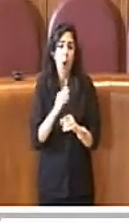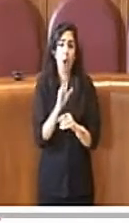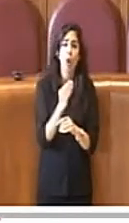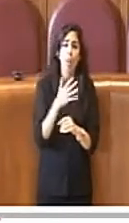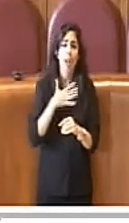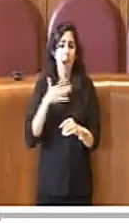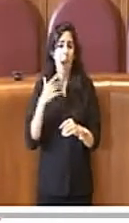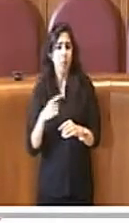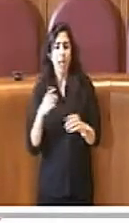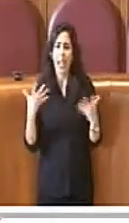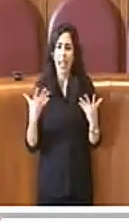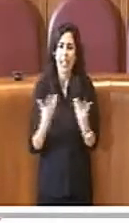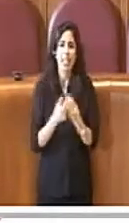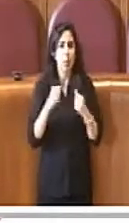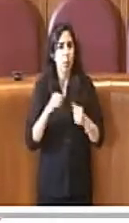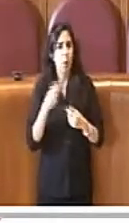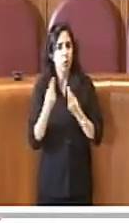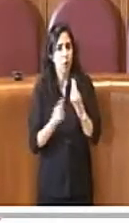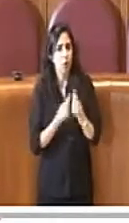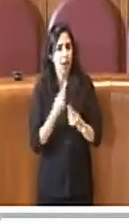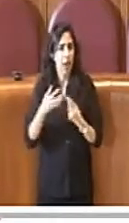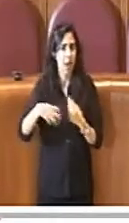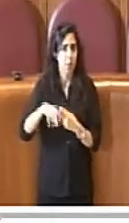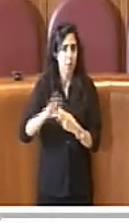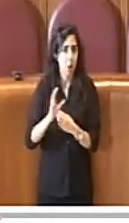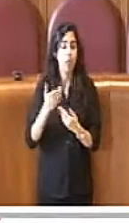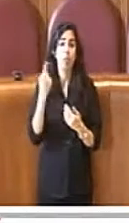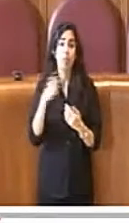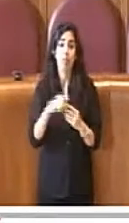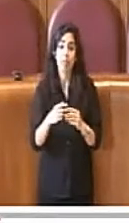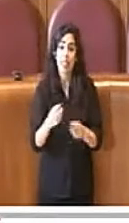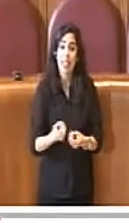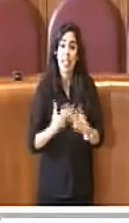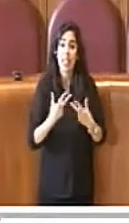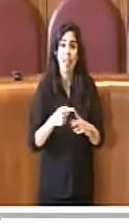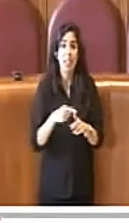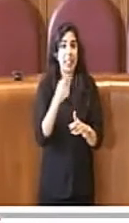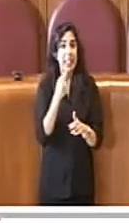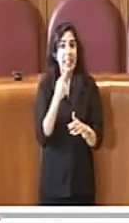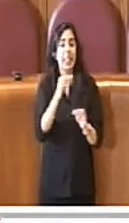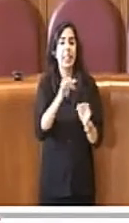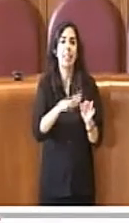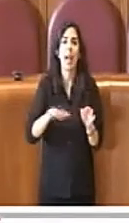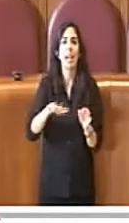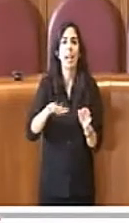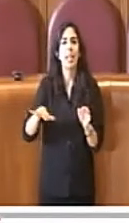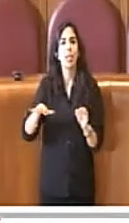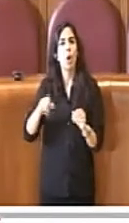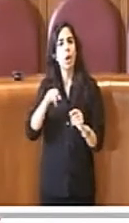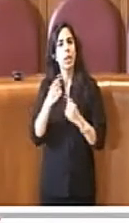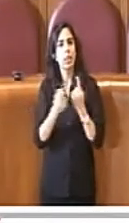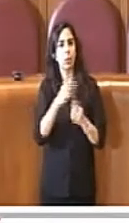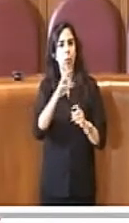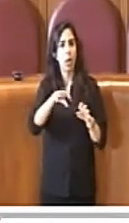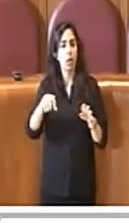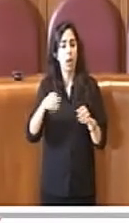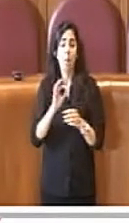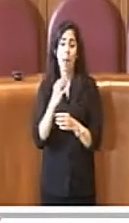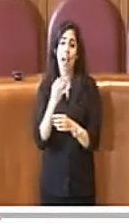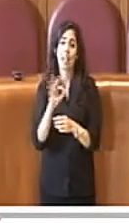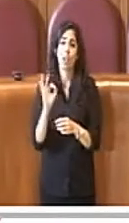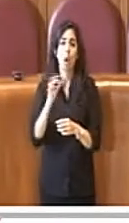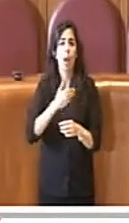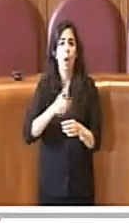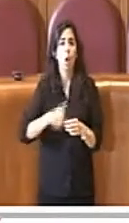della problematica dei circoli bocciofili è venuto dai territori. In particolare vorrei ringraziare il consigliere Schiavone del Municipio